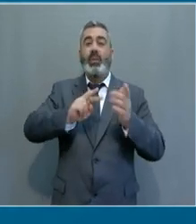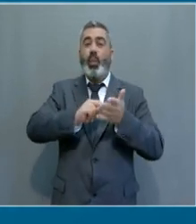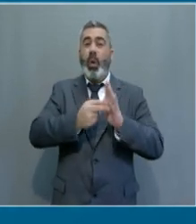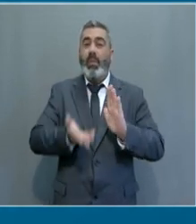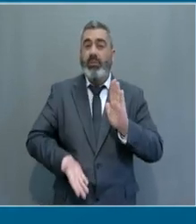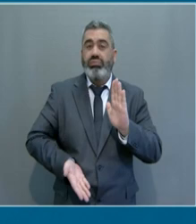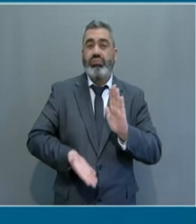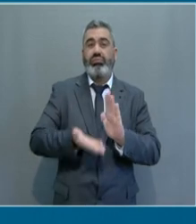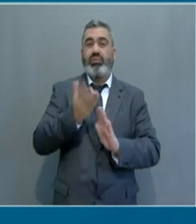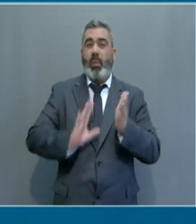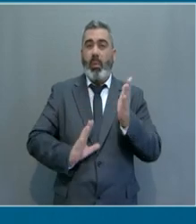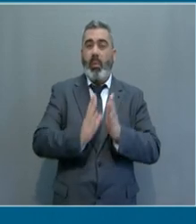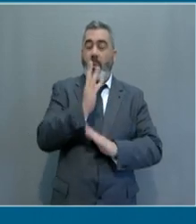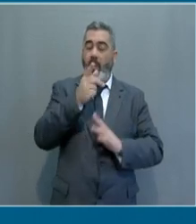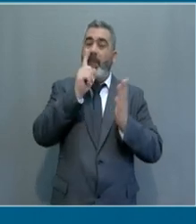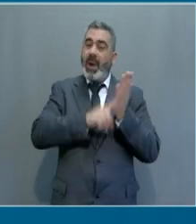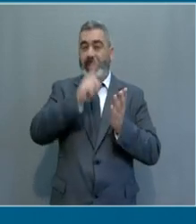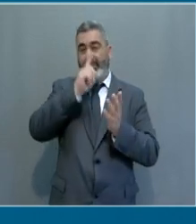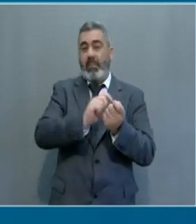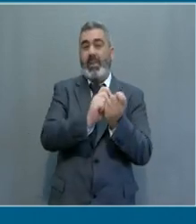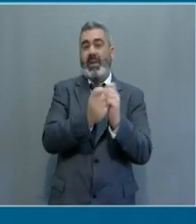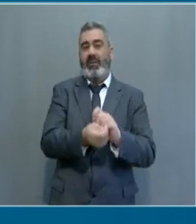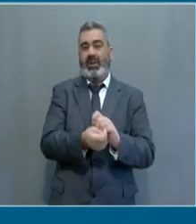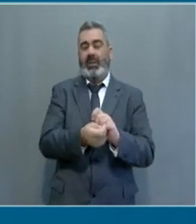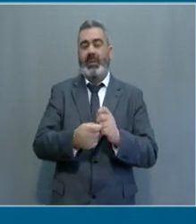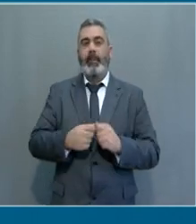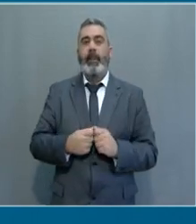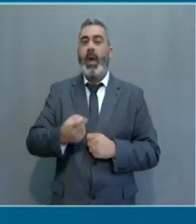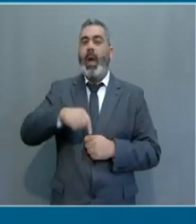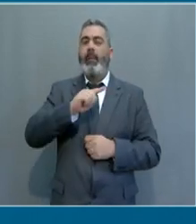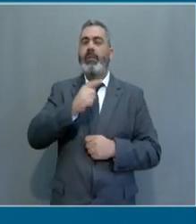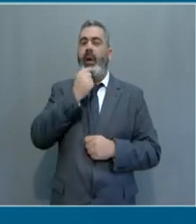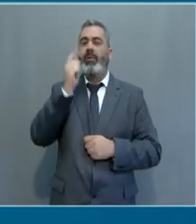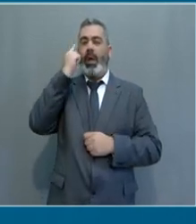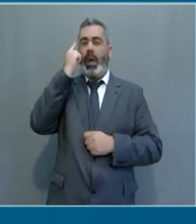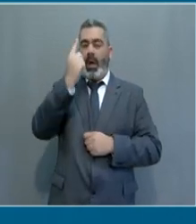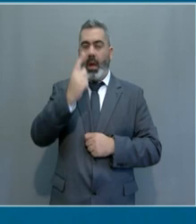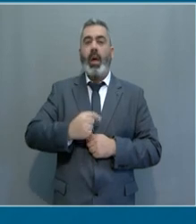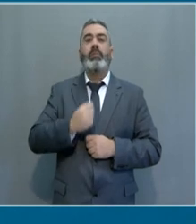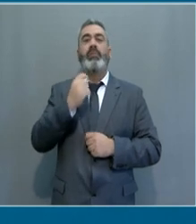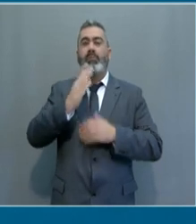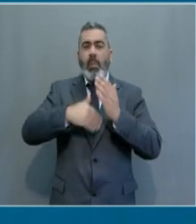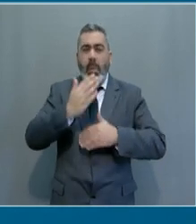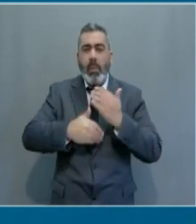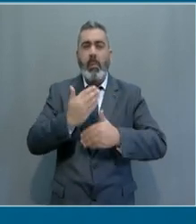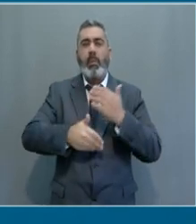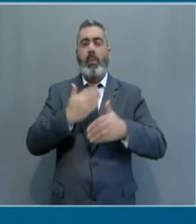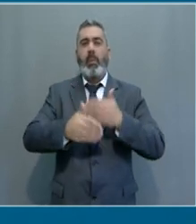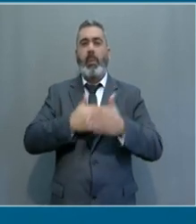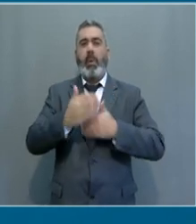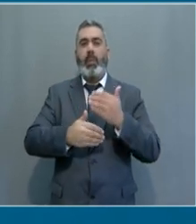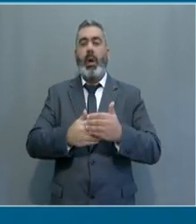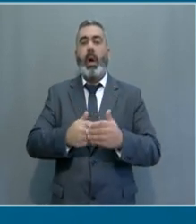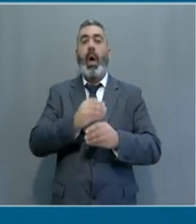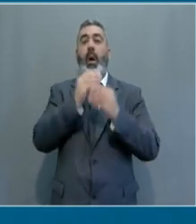να περάσει μέσα από αυτή τη μετάβαση. Και πήραμε την ευκαιρία αυτή και τρέξαμε αρκετά γρήγορα. Και μέσα